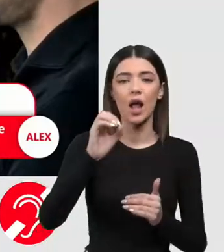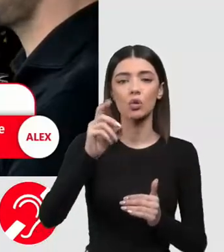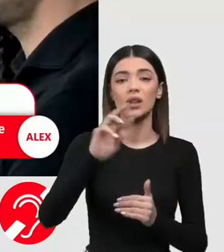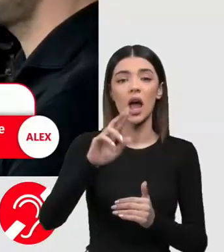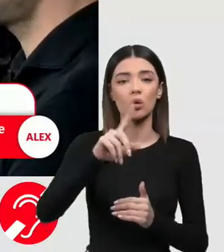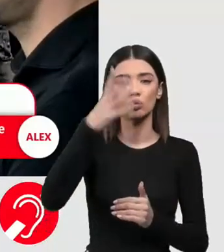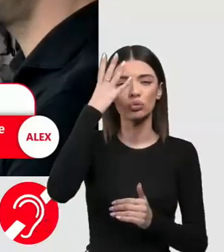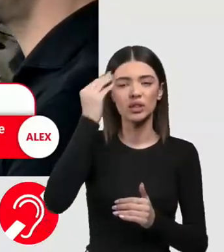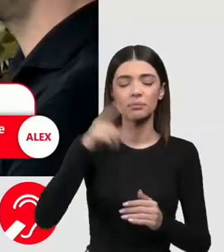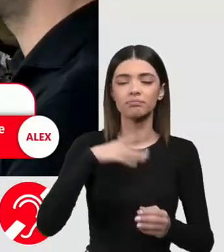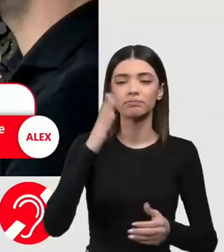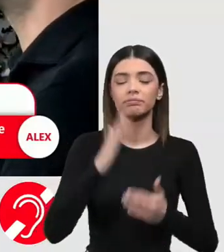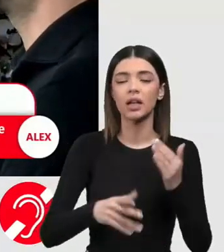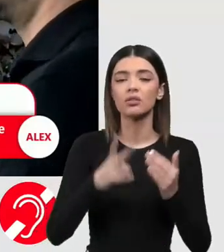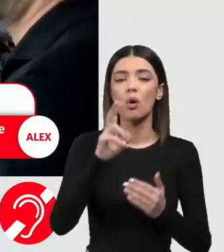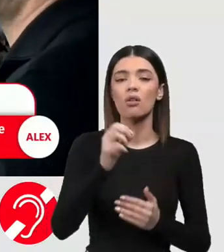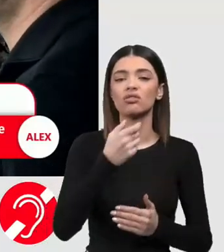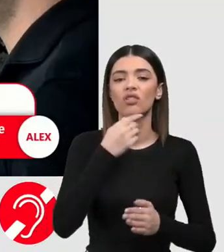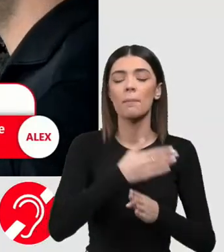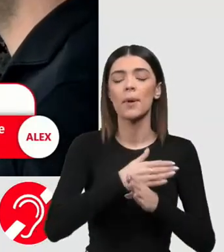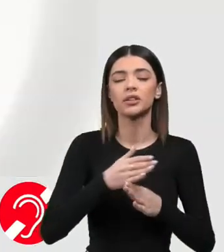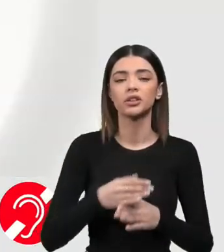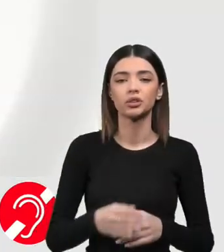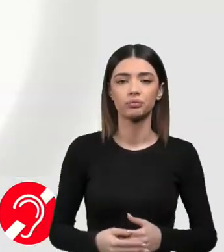uităm că va fi gata peste 20 de ani.